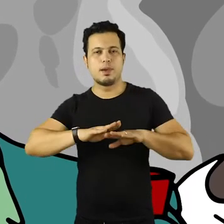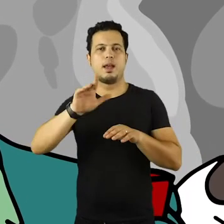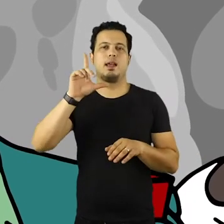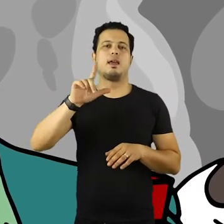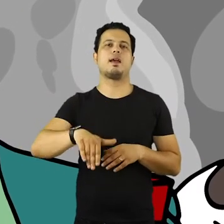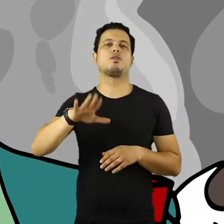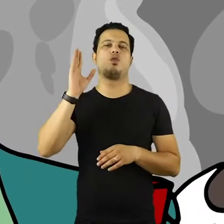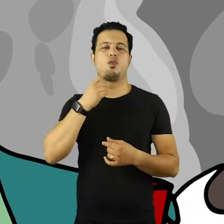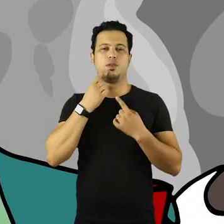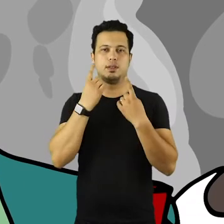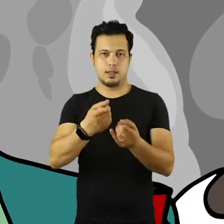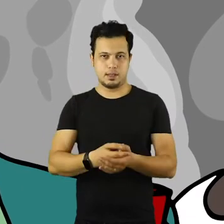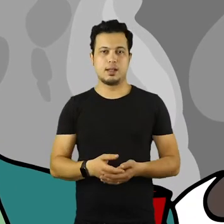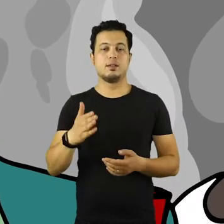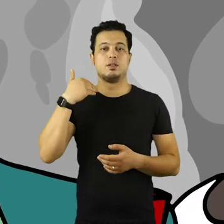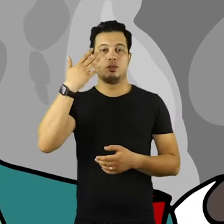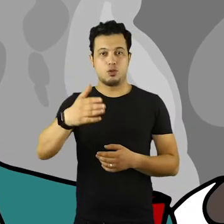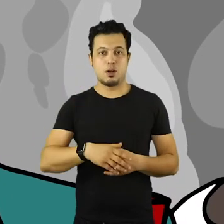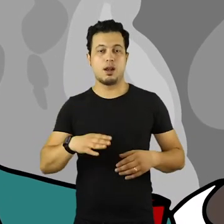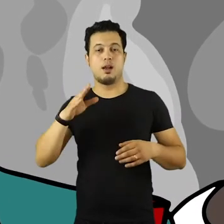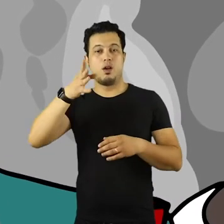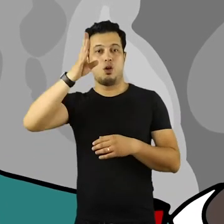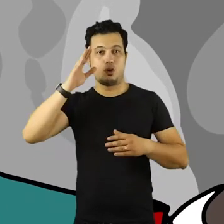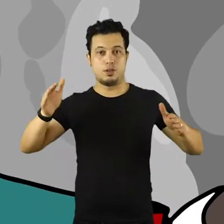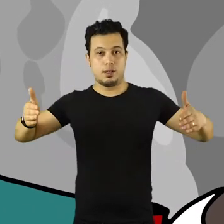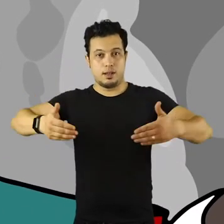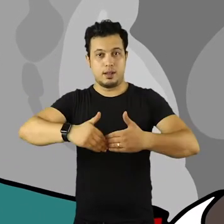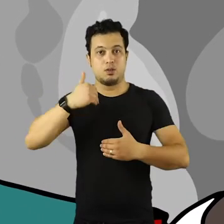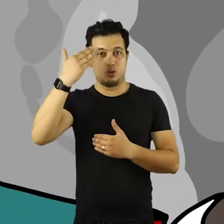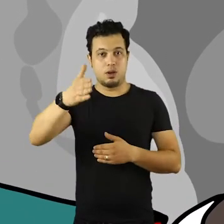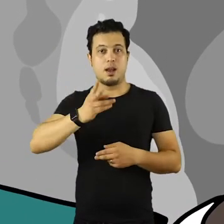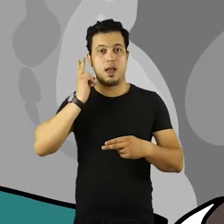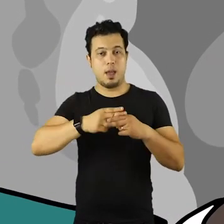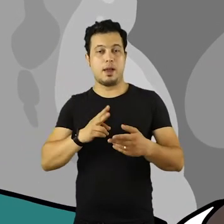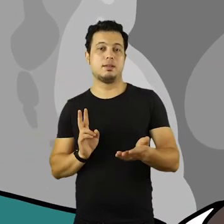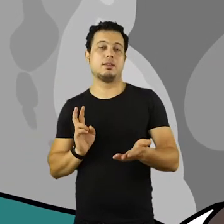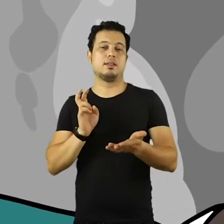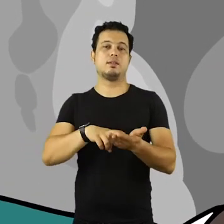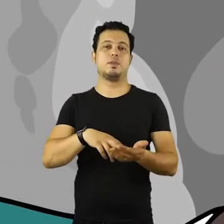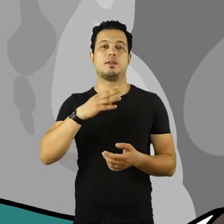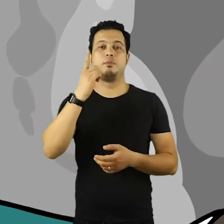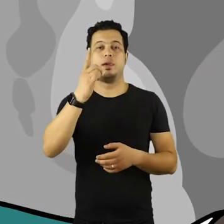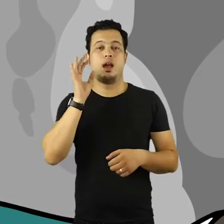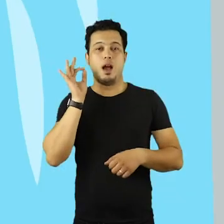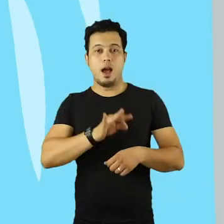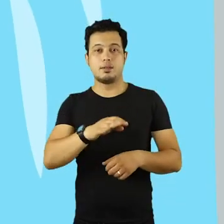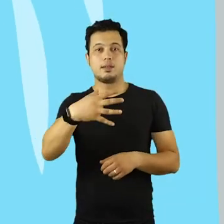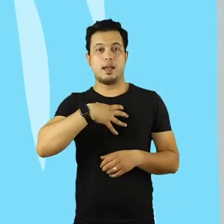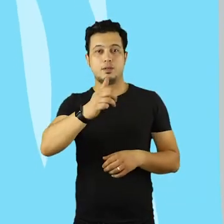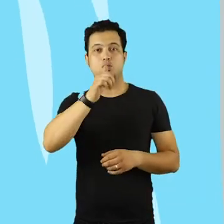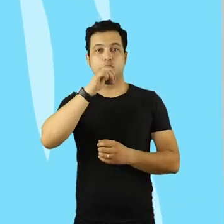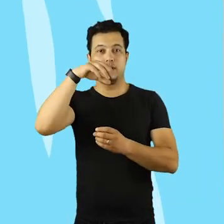kalmayacak. Diyerek ikisini kanatları arasına alarak zıpladı. Bir anda kendilerini